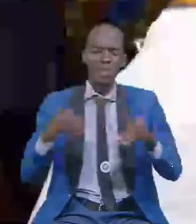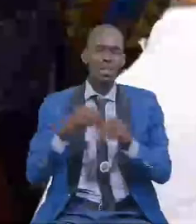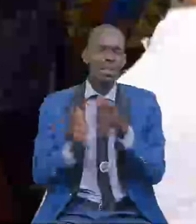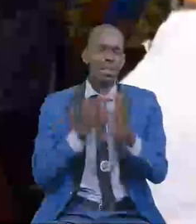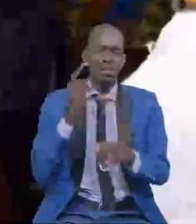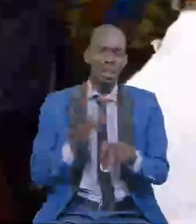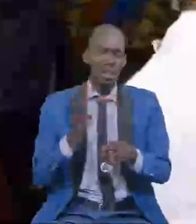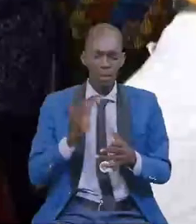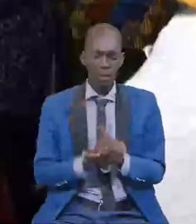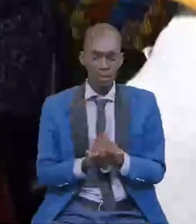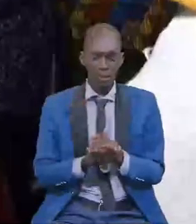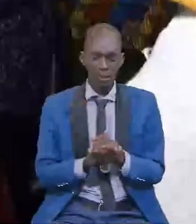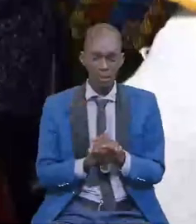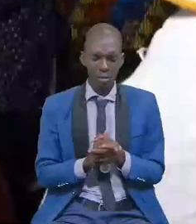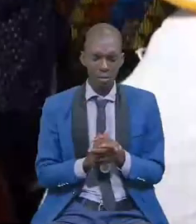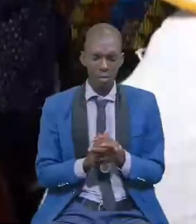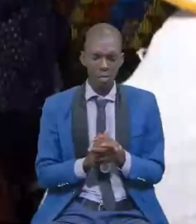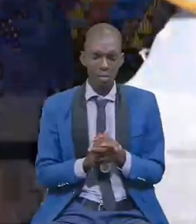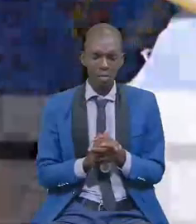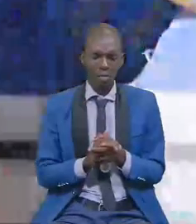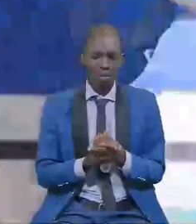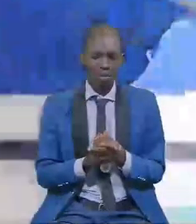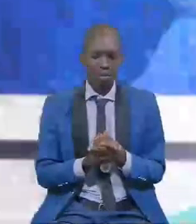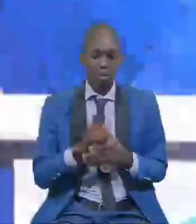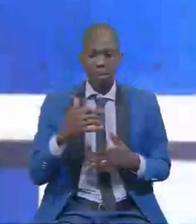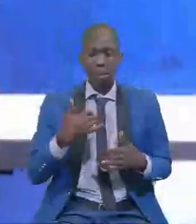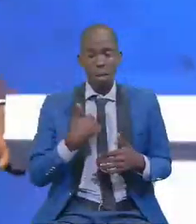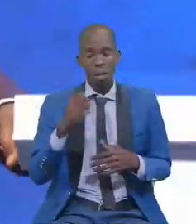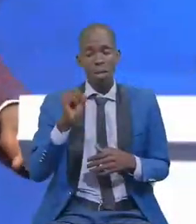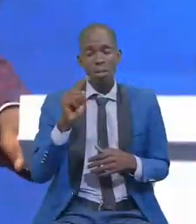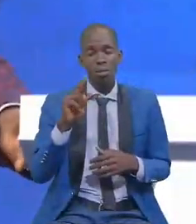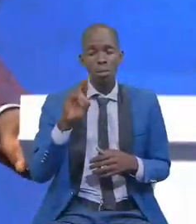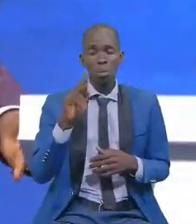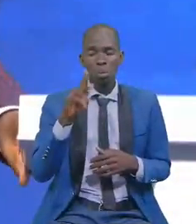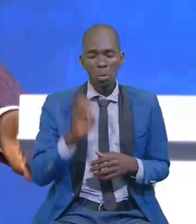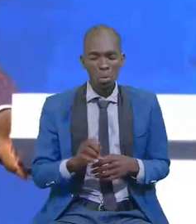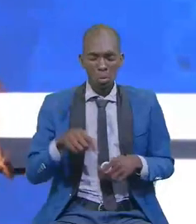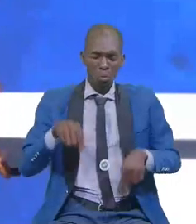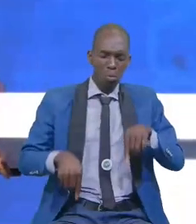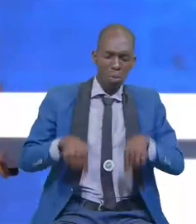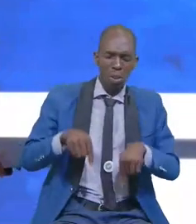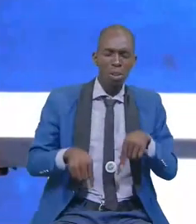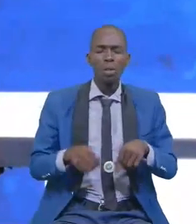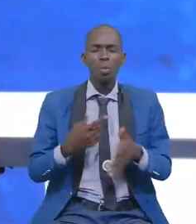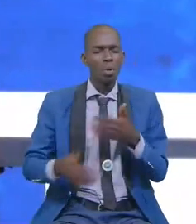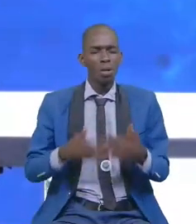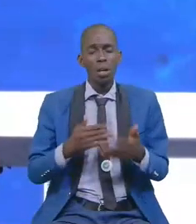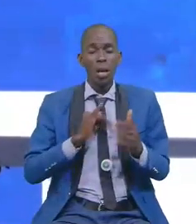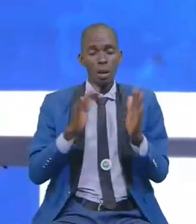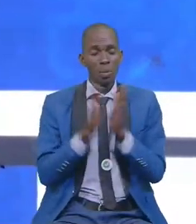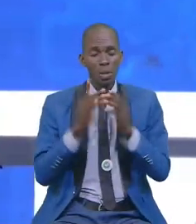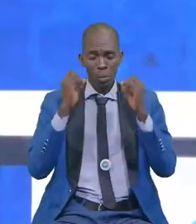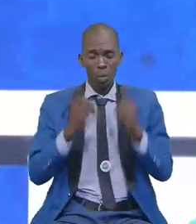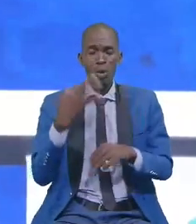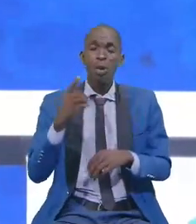de Jésus. Tu as un AVC, tu as la paralysie, quel que soit le nom, je prie que la puissance de Dieu